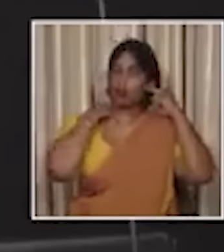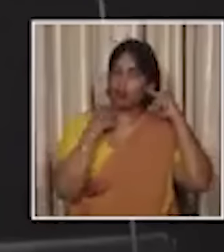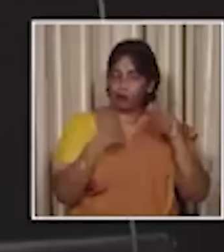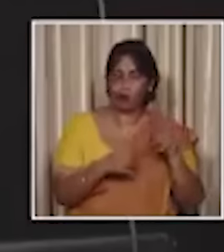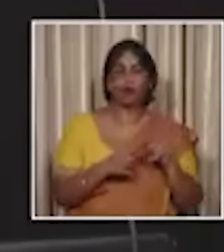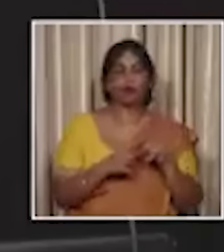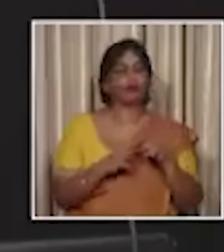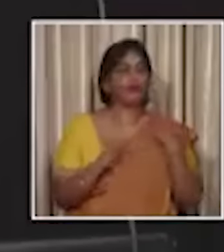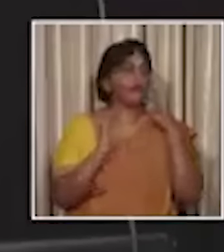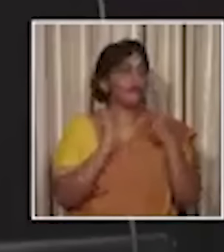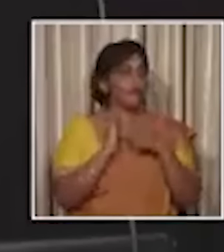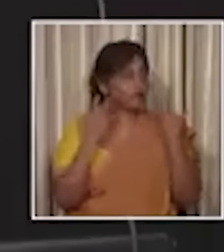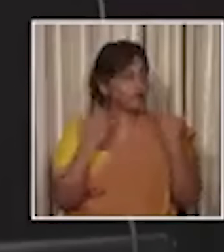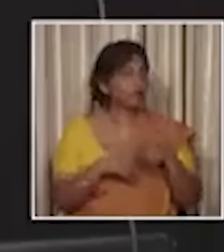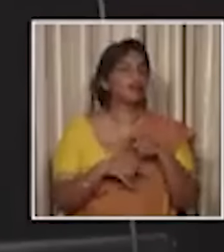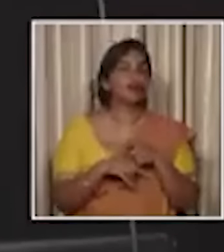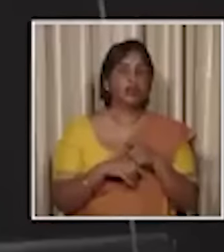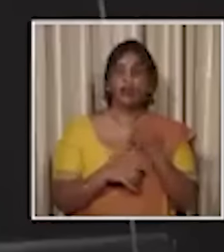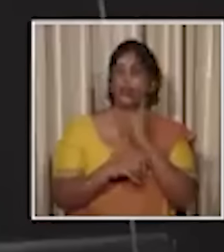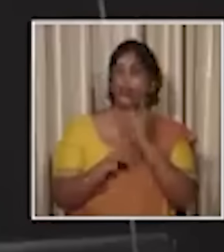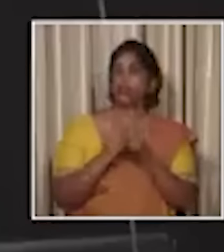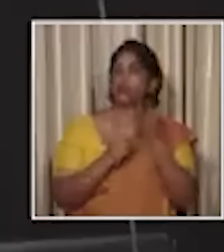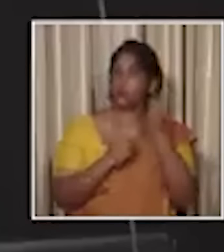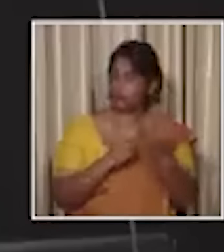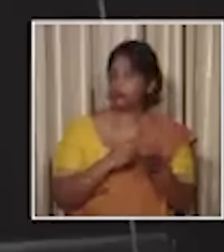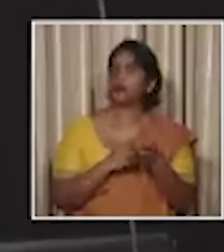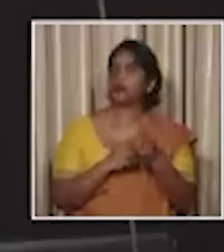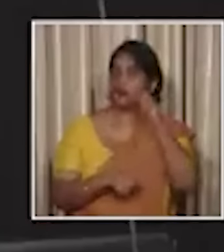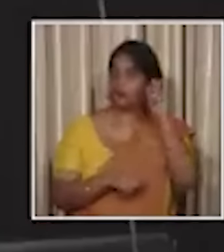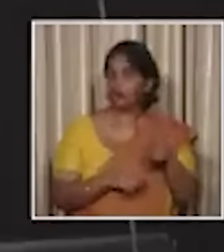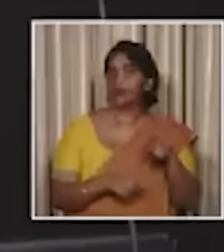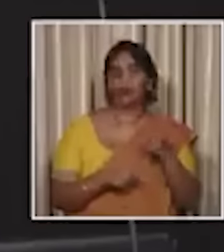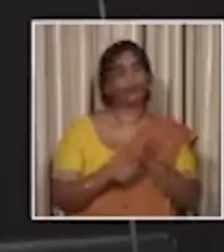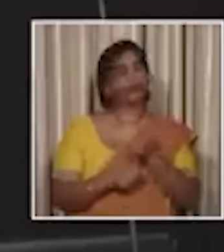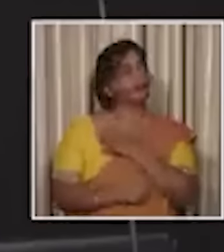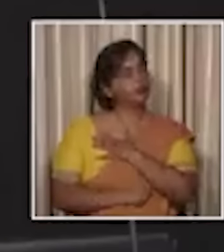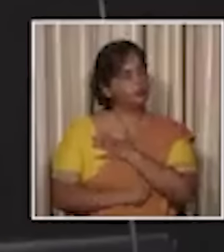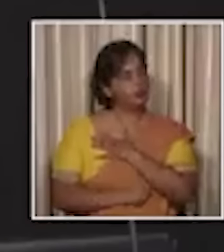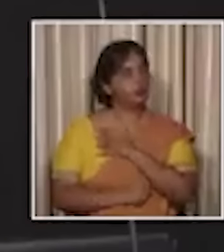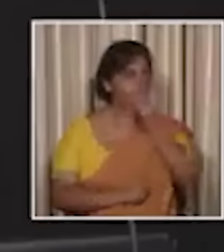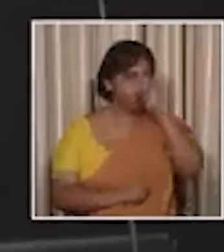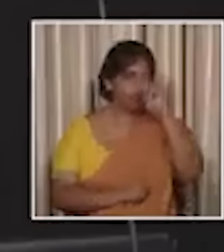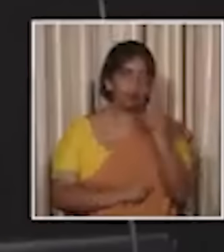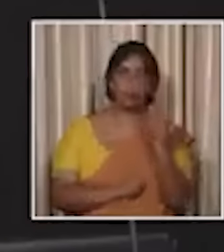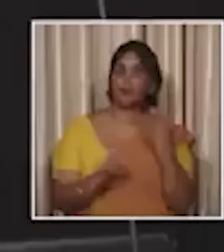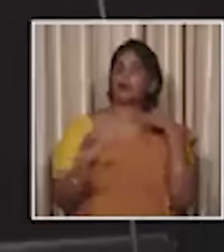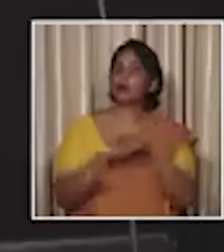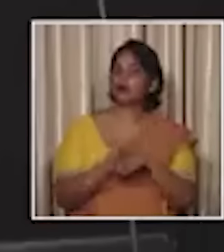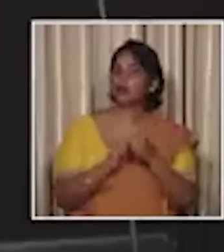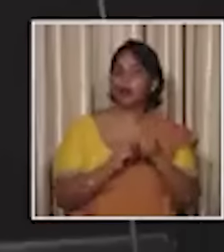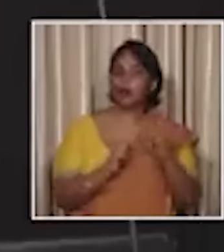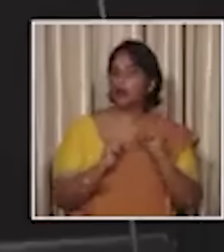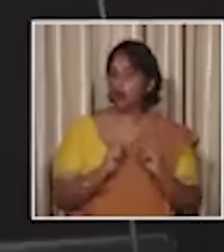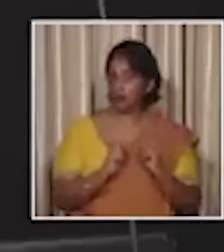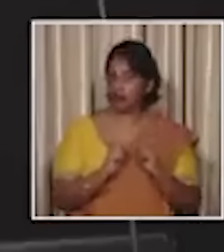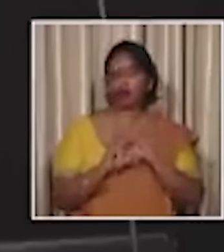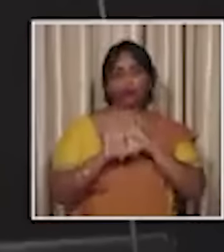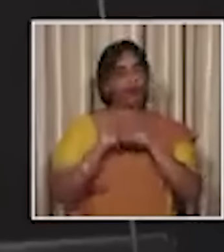ஆனால் ஜனாதிபதியாக கோட்டபாய ராஜபக்சே அவர்கள் பதவியேற்றவுடன் அவருக்கு பொது மன்னிப்பு கொடுத்தார். இந்த நாட்டினுடைய சட்டம் எப்படி